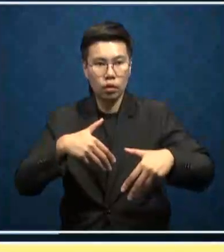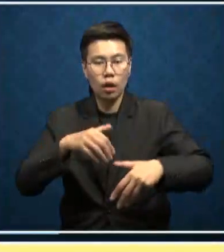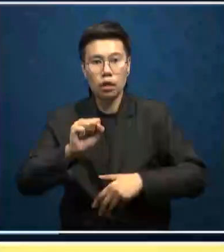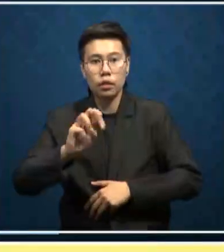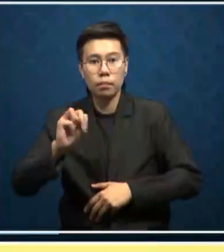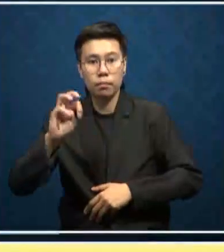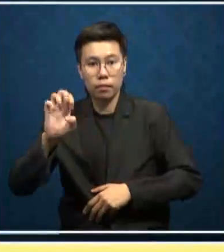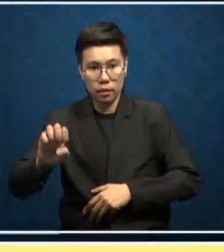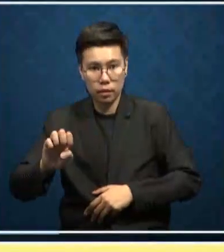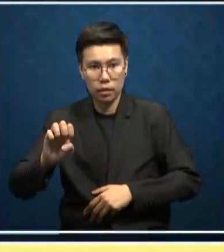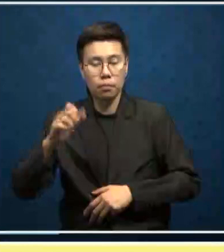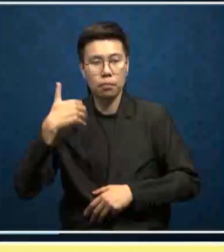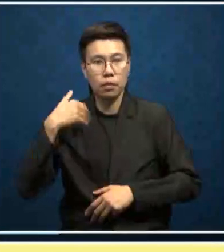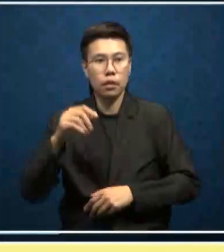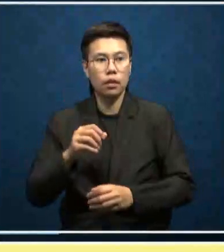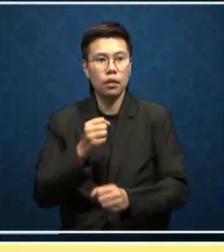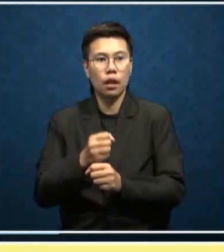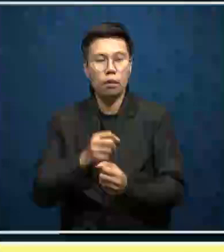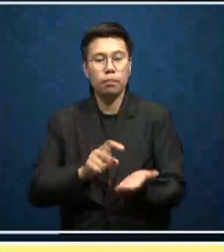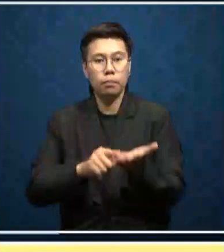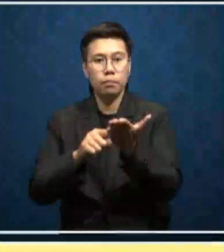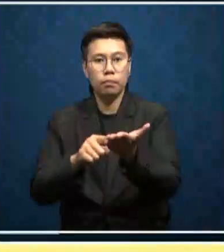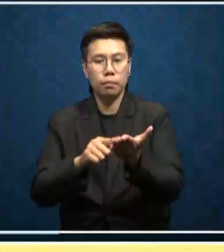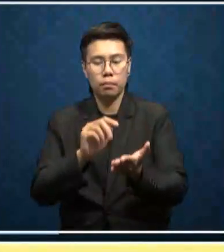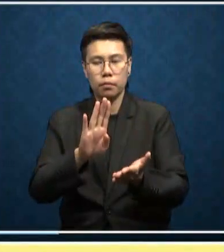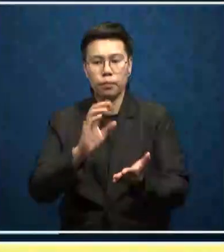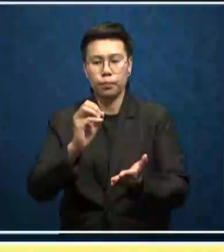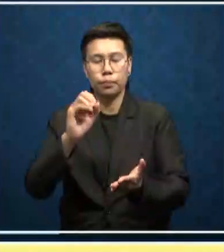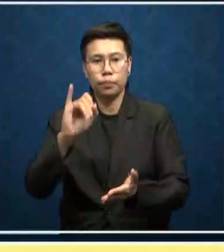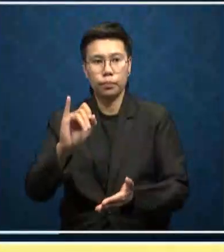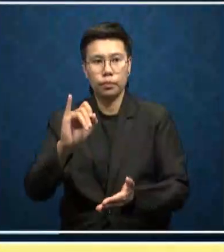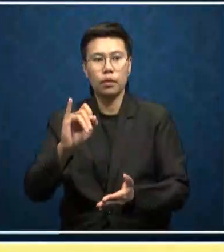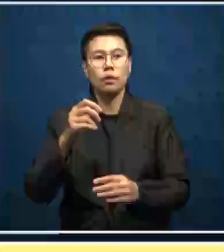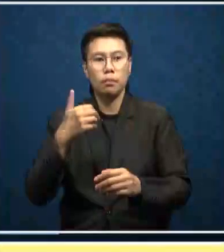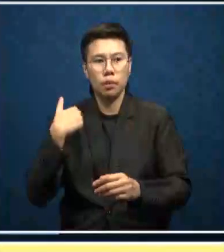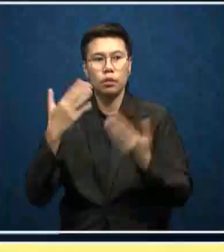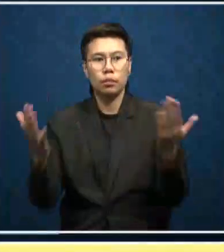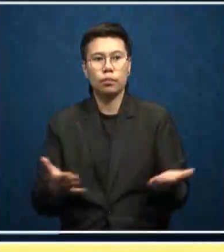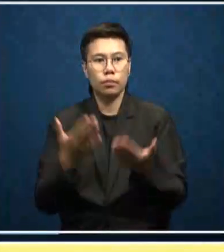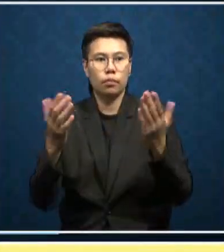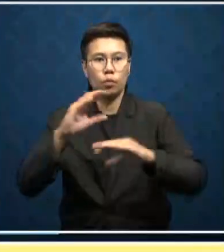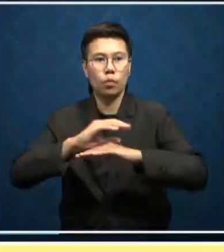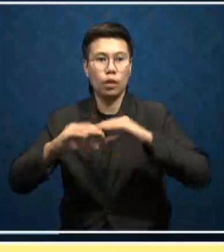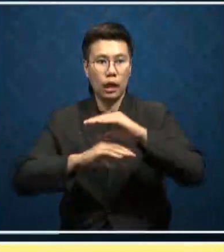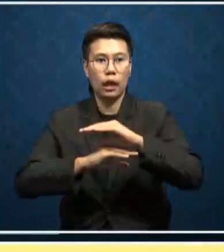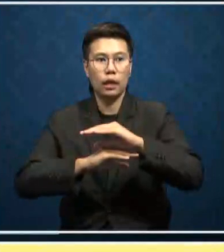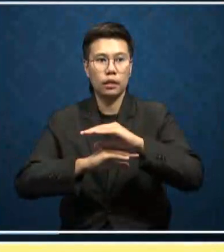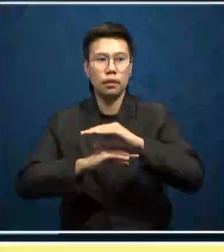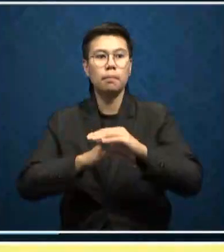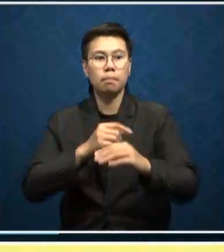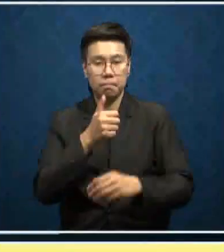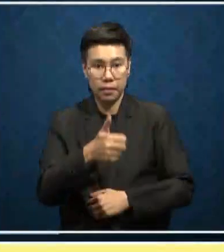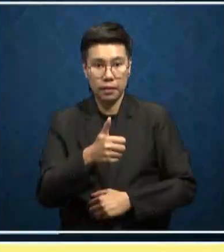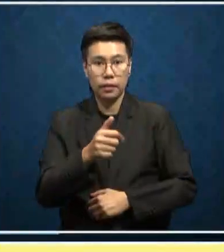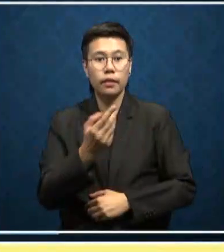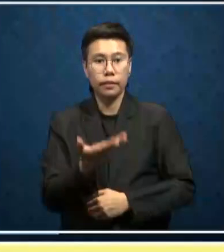เรื่องไปยัง boiเพื่อเ่อเสนอการสนับสนุนนะครับให้เกิดโครงการดีๆแบบนี้นะครับ